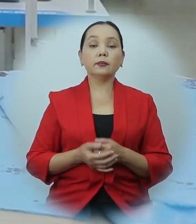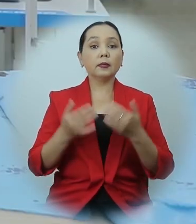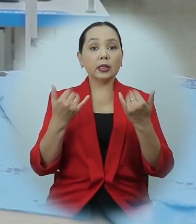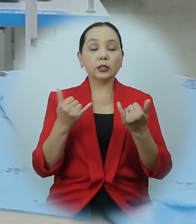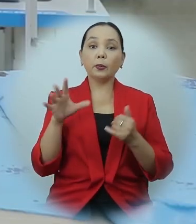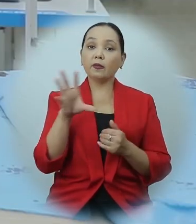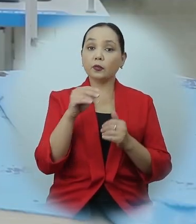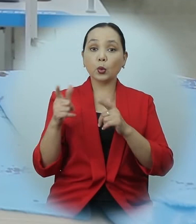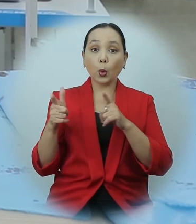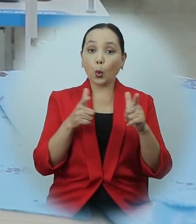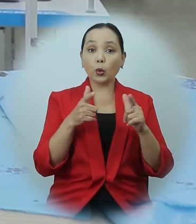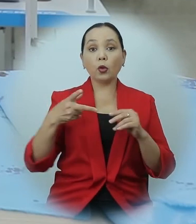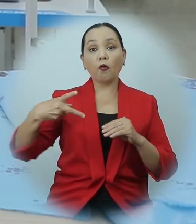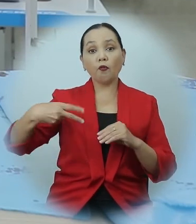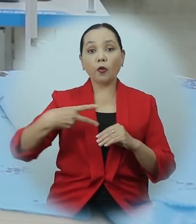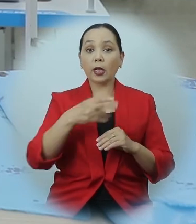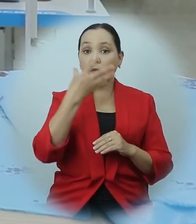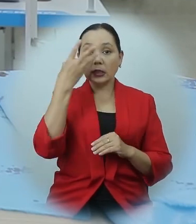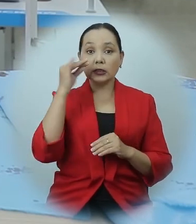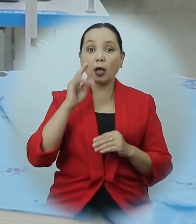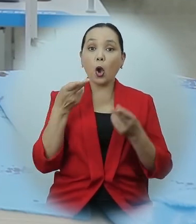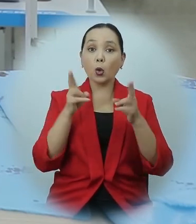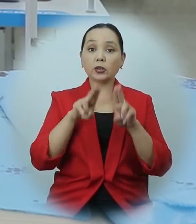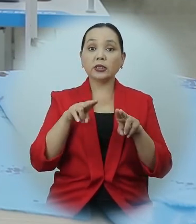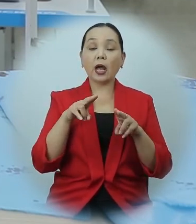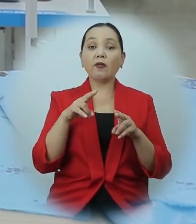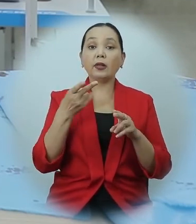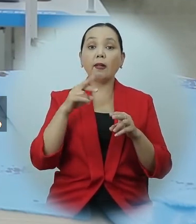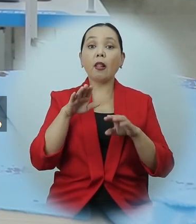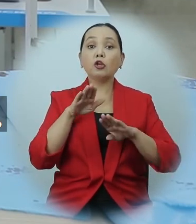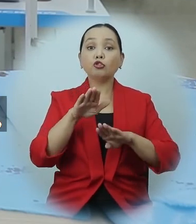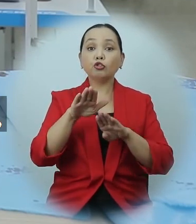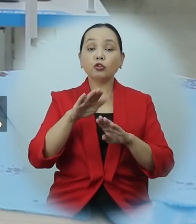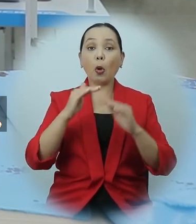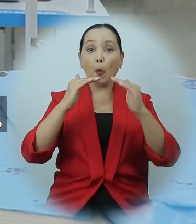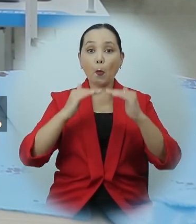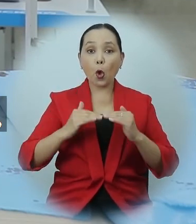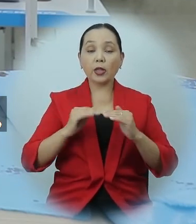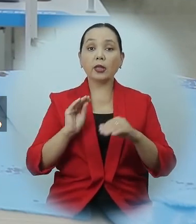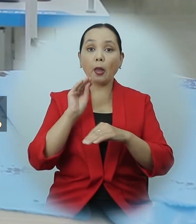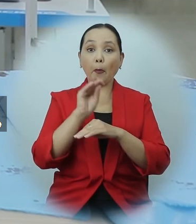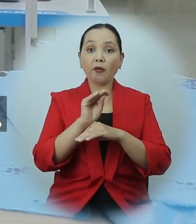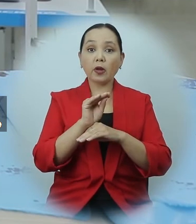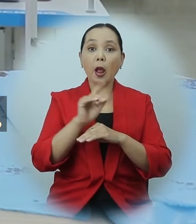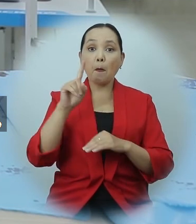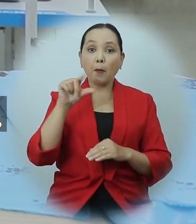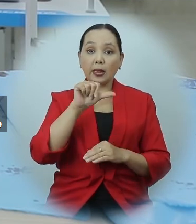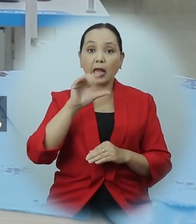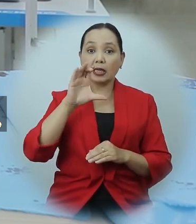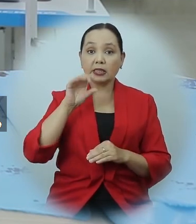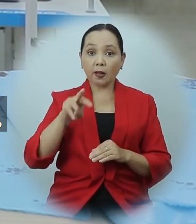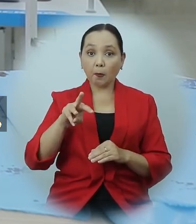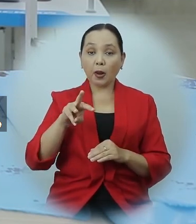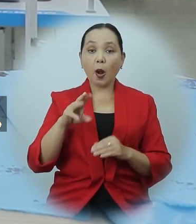Теперь все готово к выкраиванию. Не забываем оставлять припуски на швы. По низу изделия добавляем